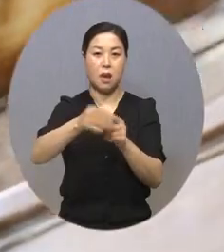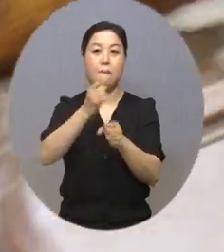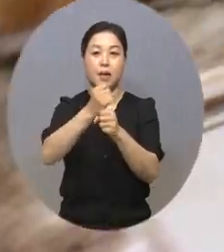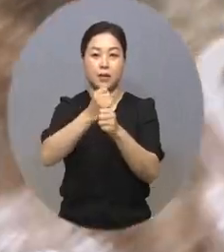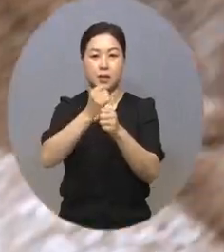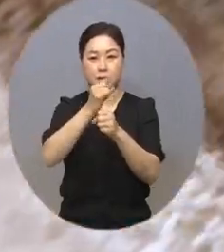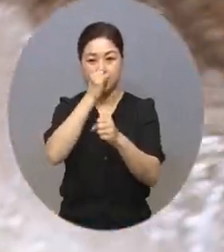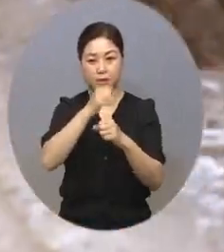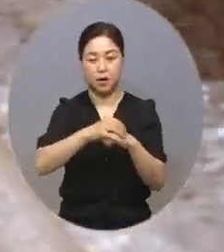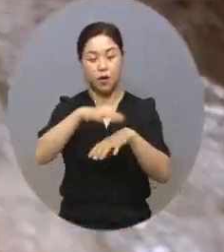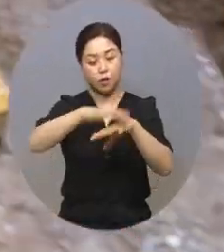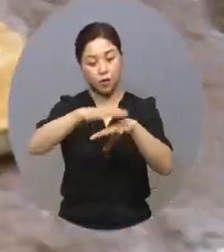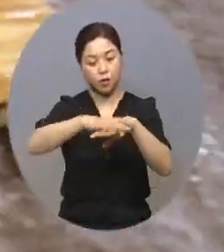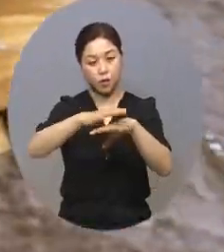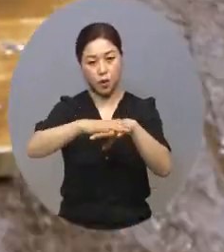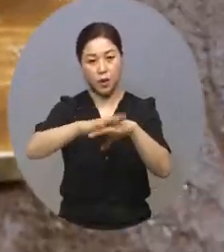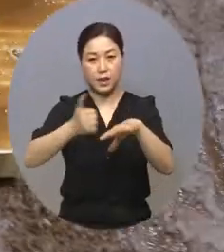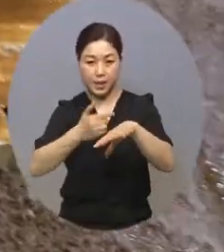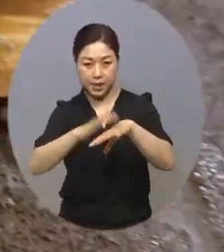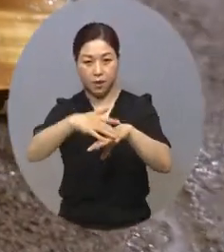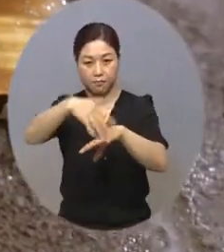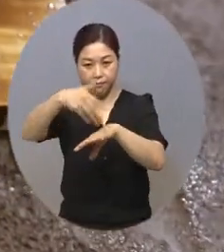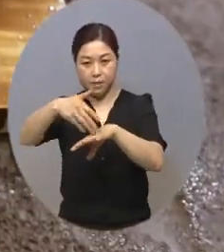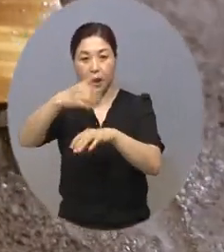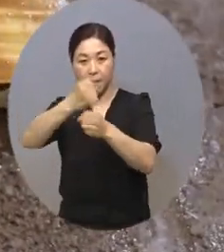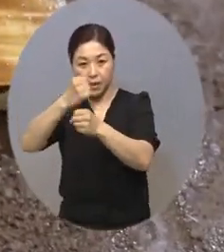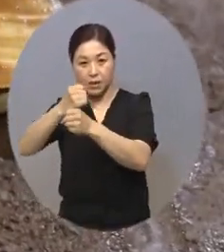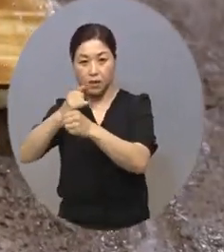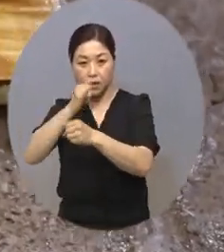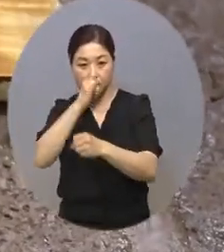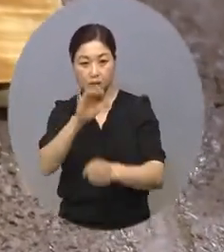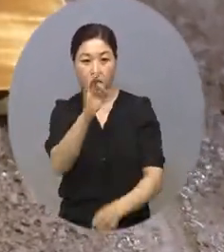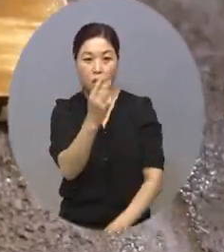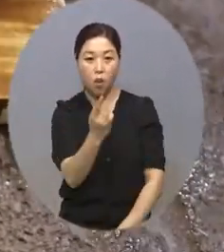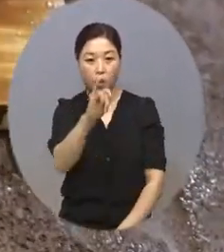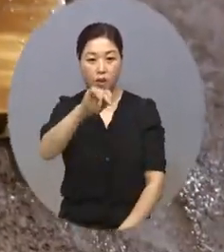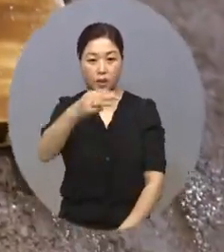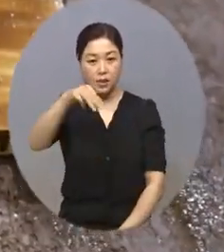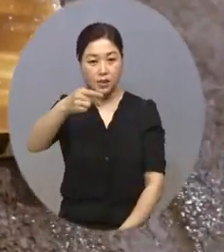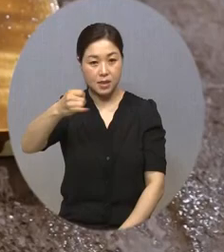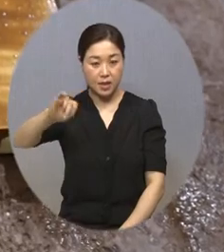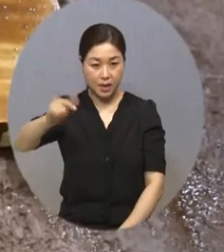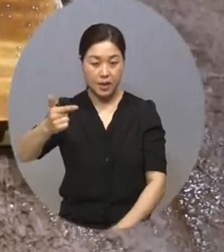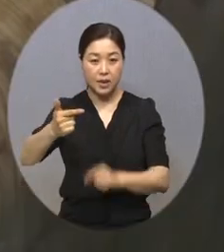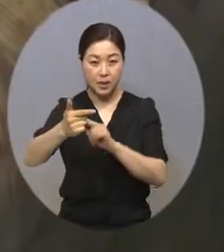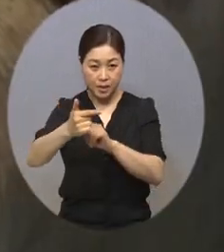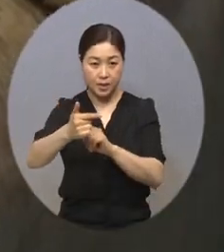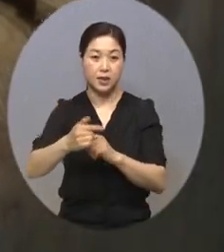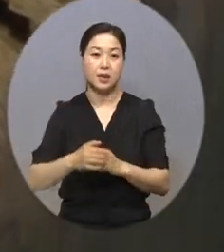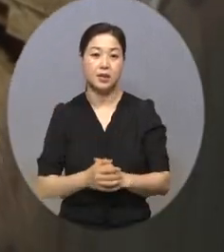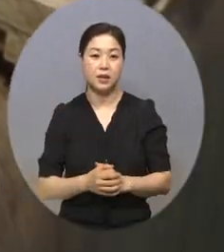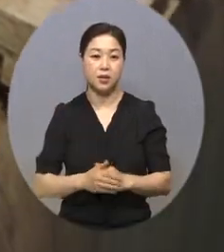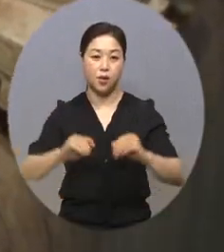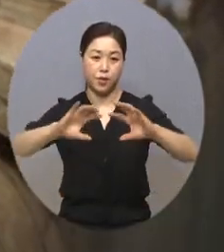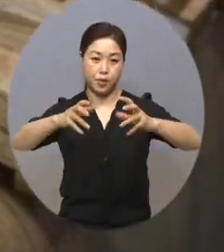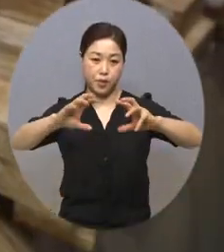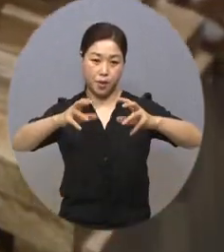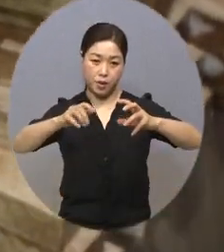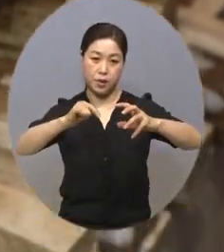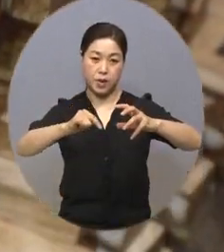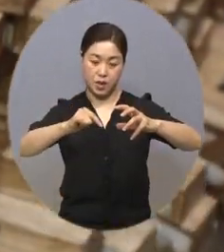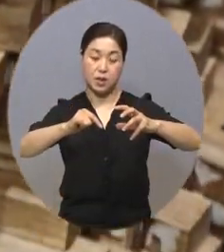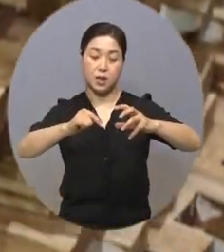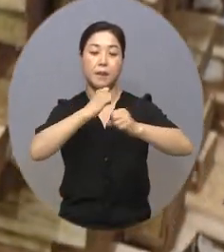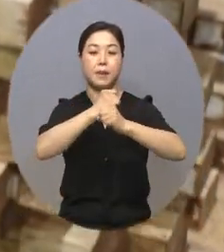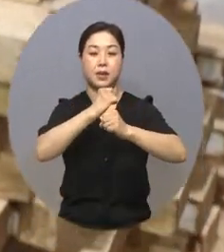감성적인 느낌을 사회 주구 오일 스테인 이라는 고열을 올라 러스트 기회 0으로 만드는 작업을 한다고